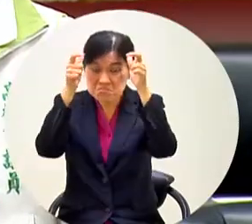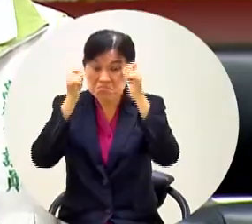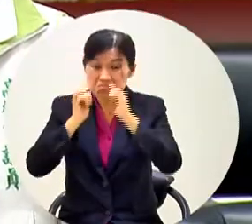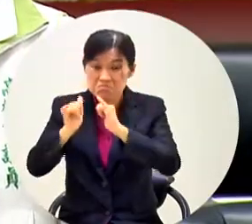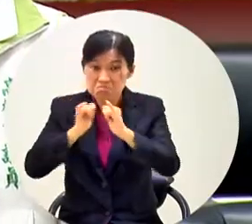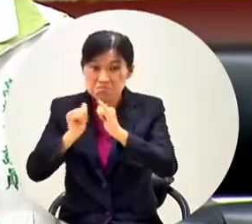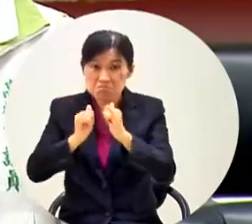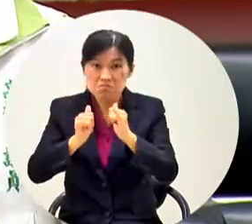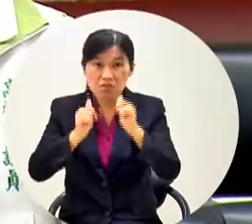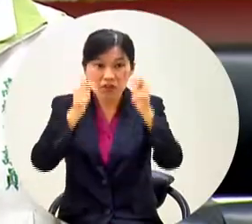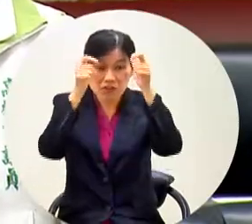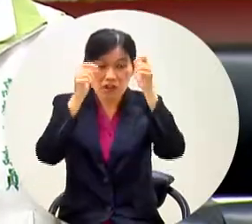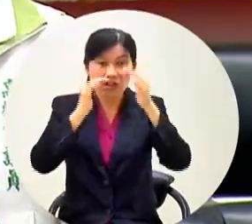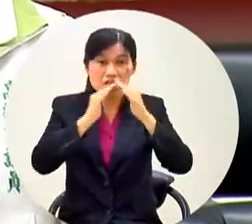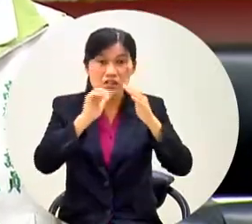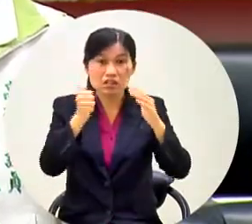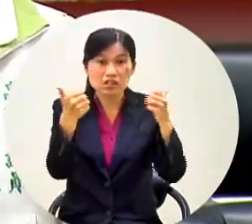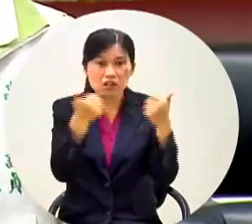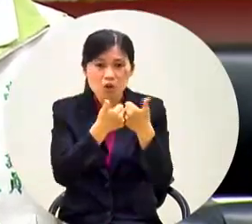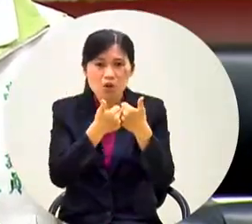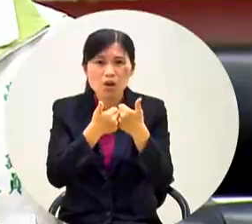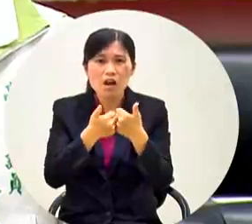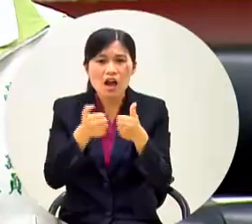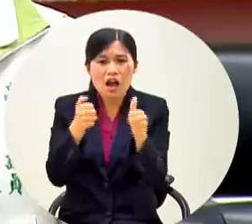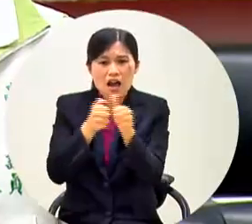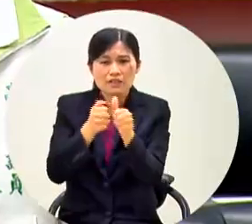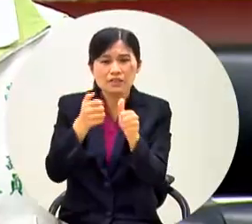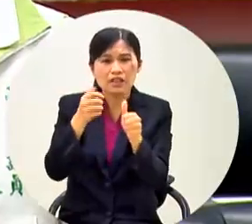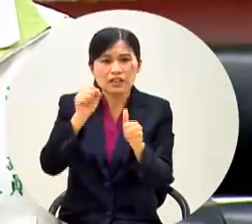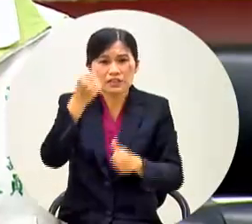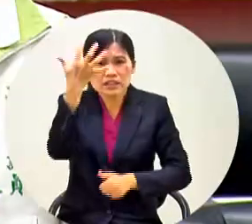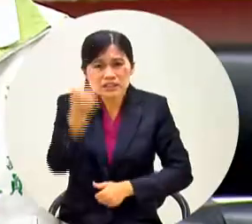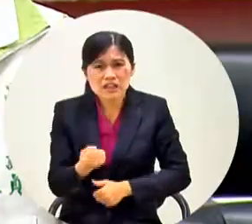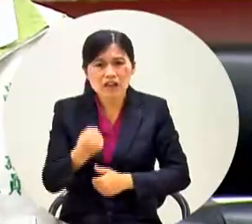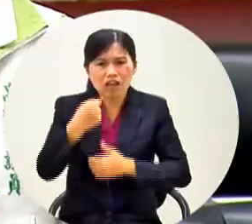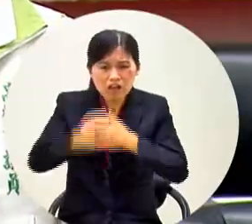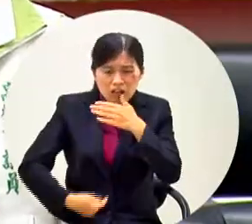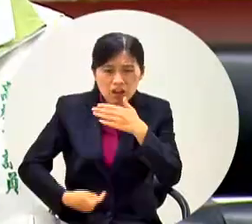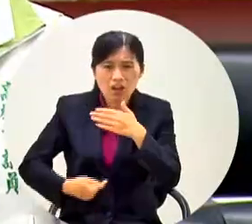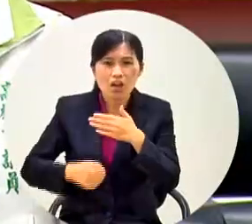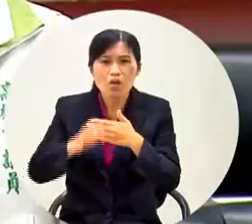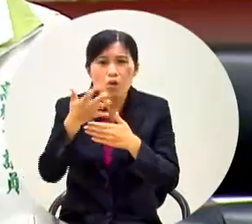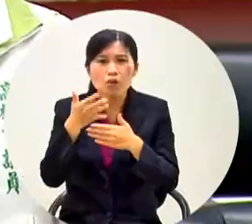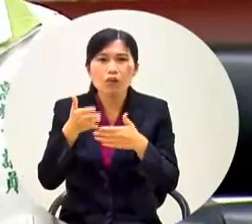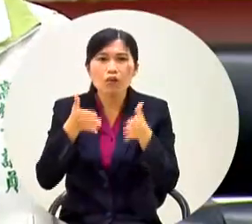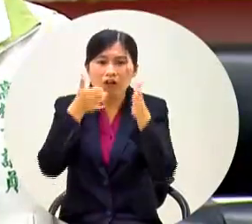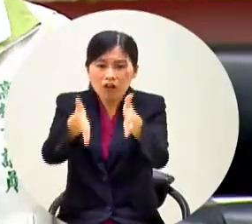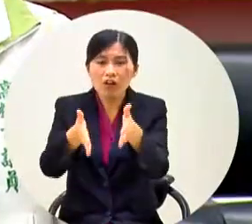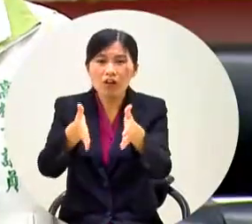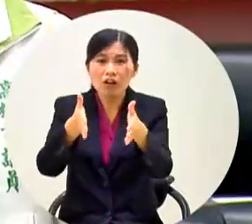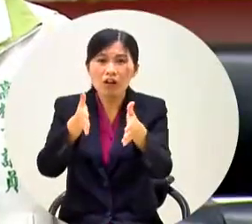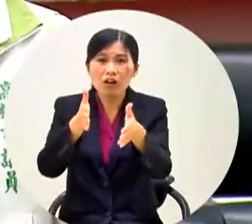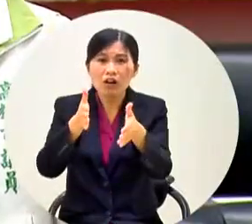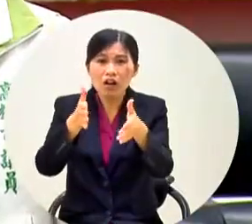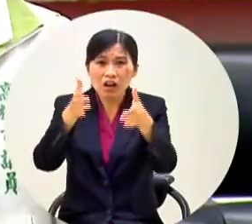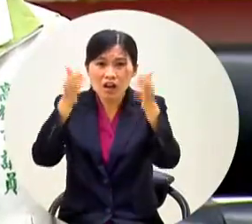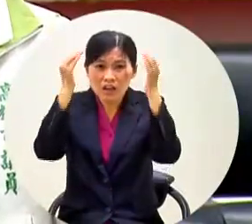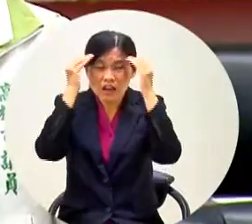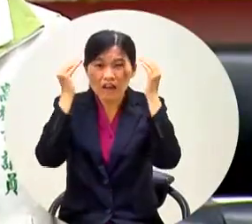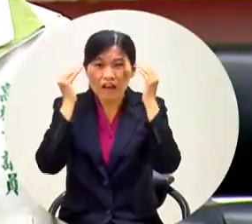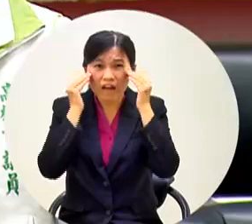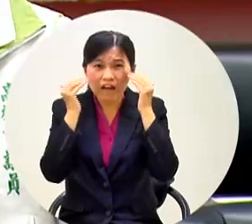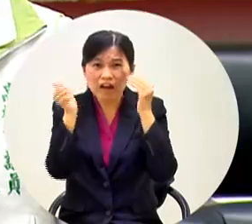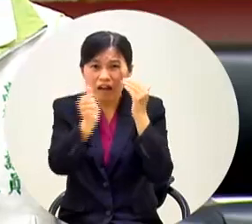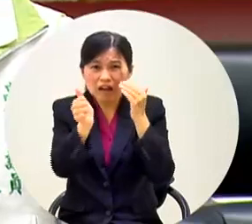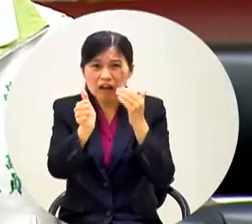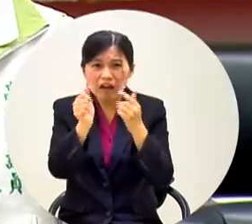堪，让副议长受伤，只是为了韩国瑜一个人，一个人，他要选总统，他要掌